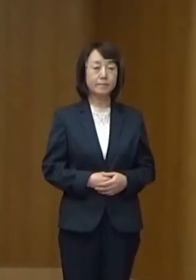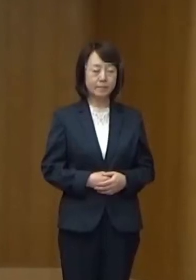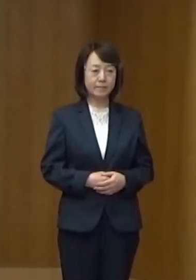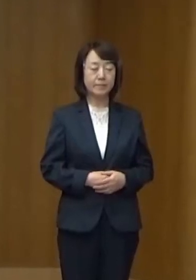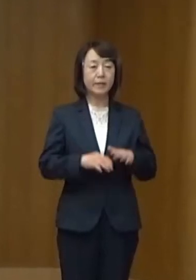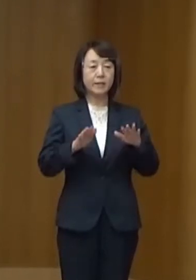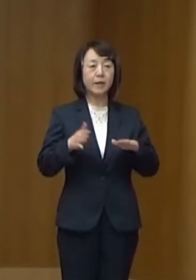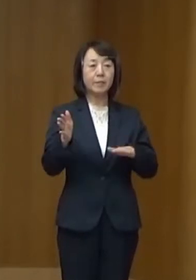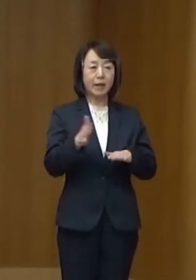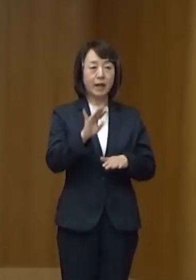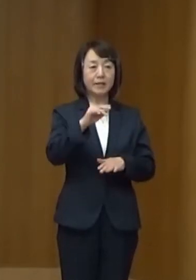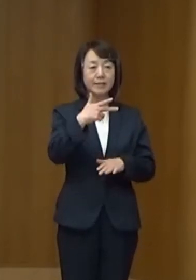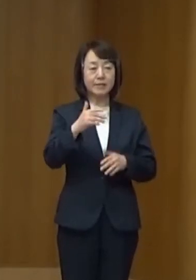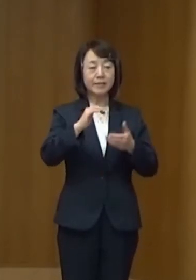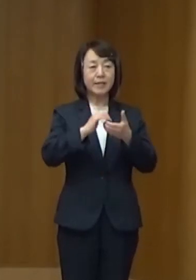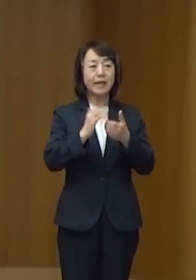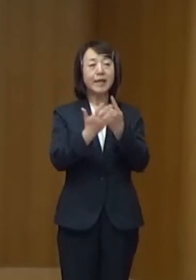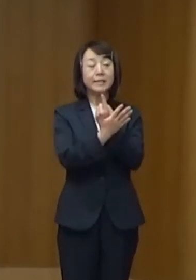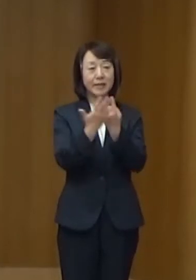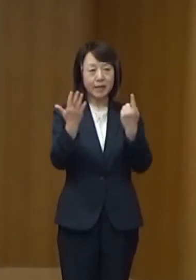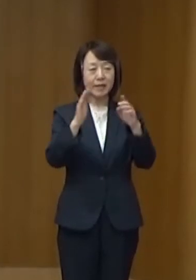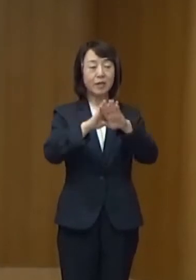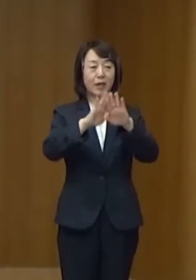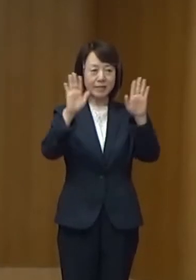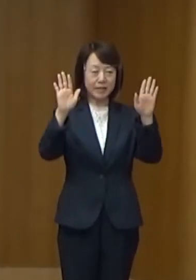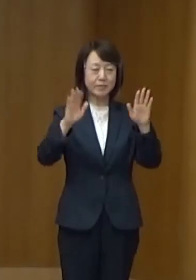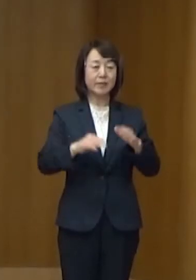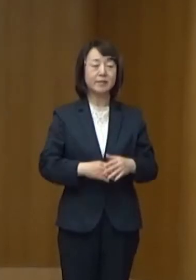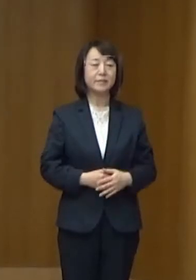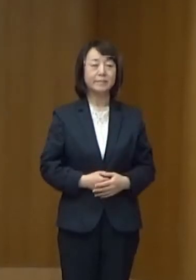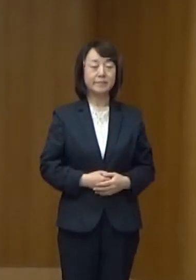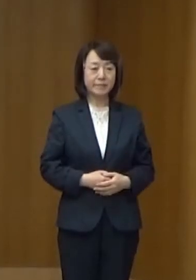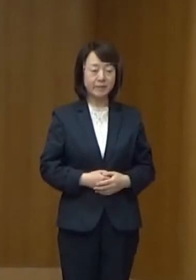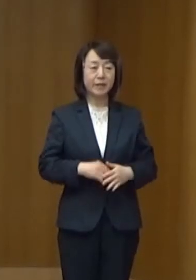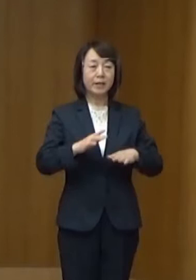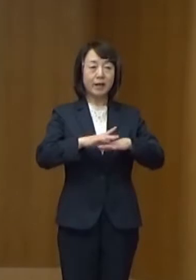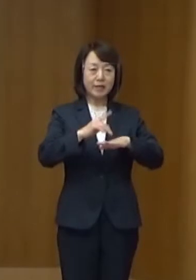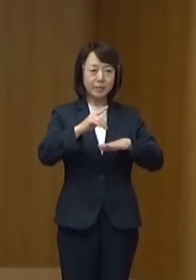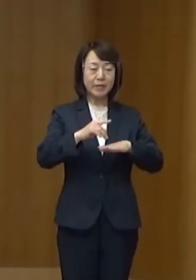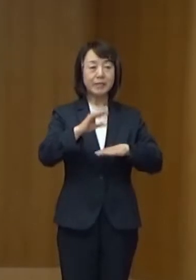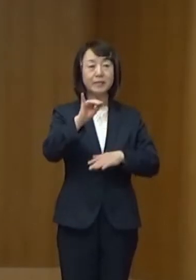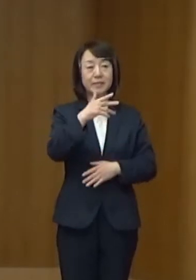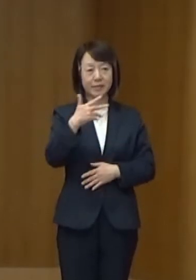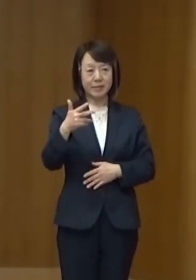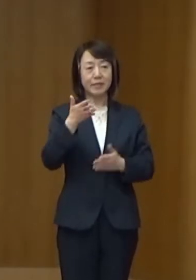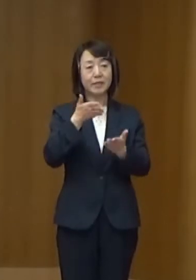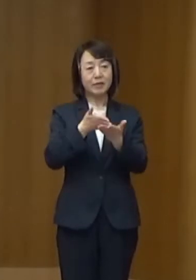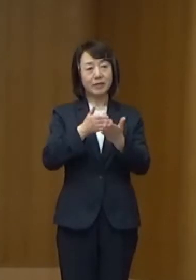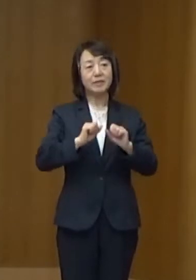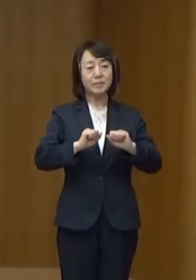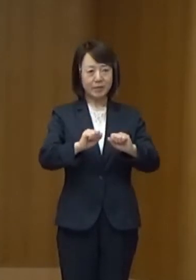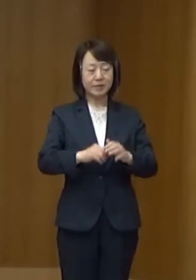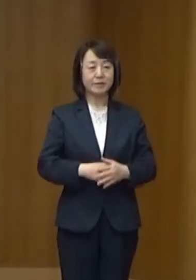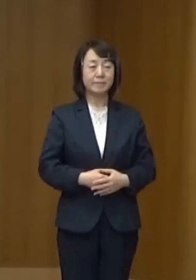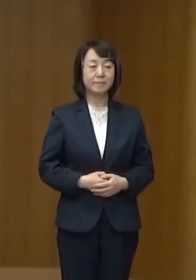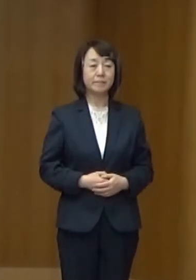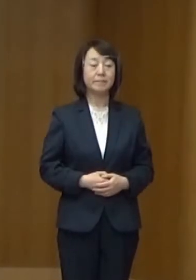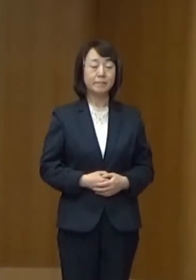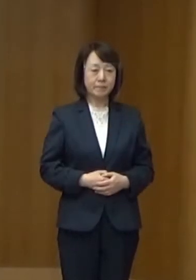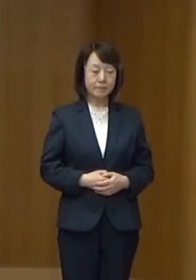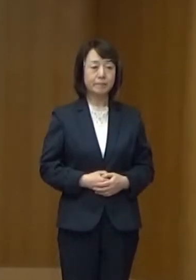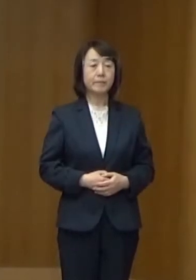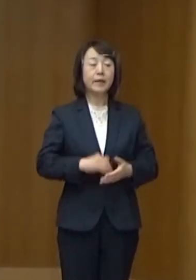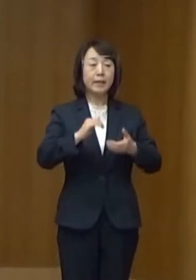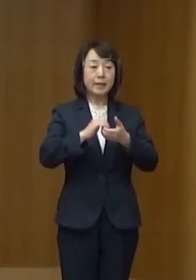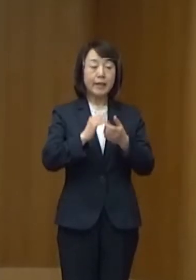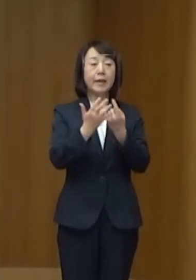それではただいまから知事の定例記者会見を開催いたします。はじめに知事からお話をさせていただきます。 はい。 定